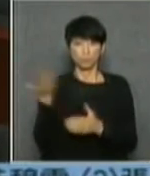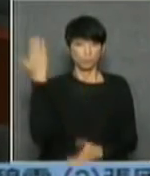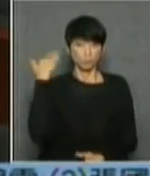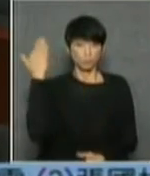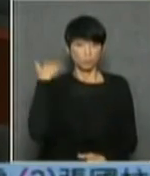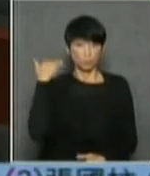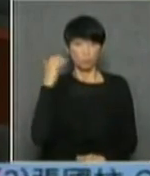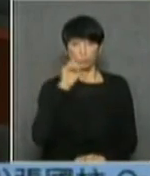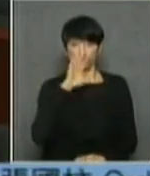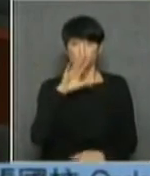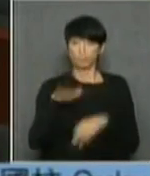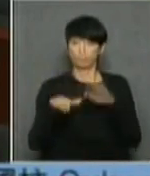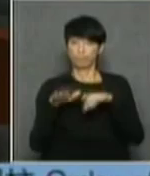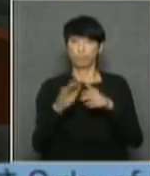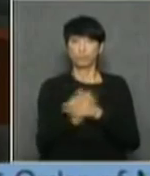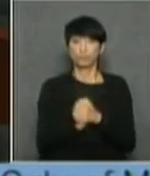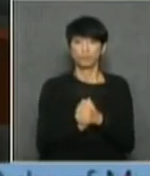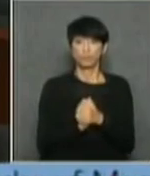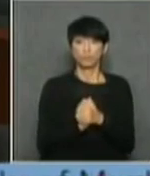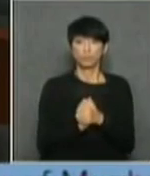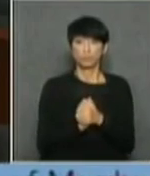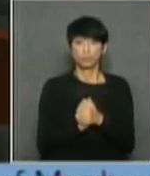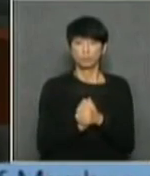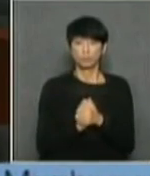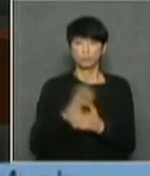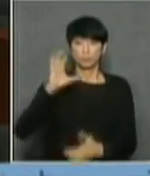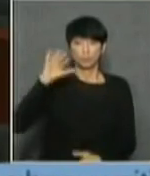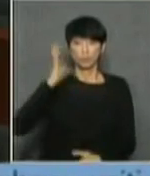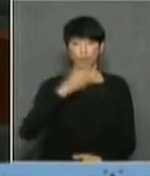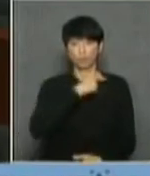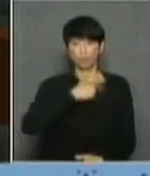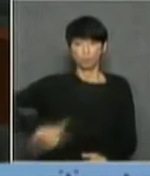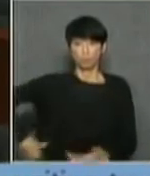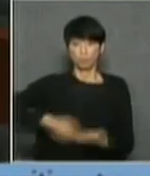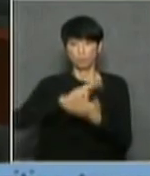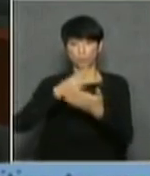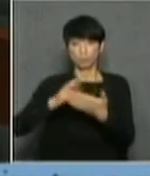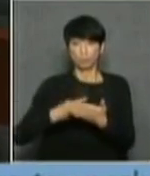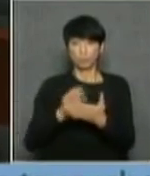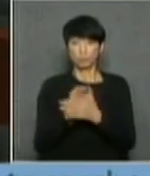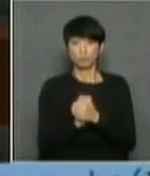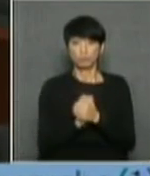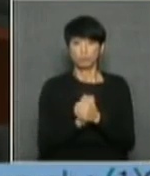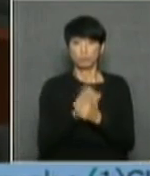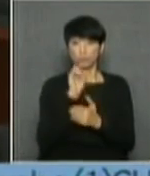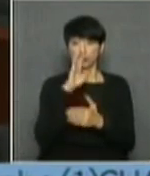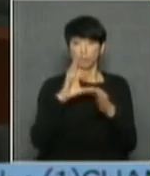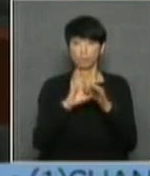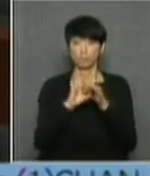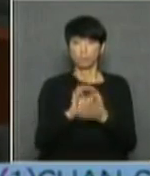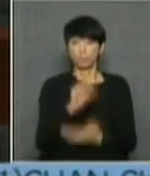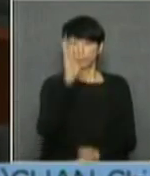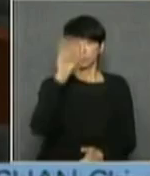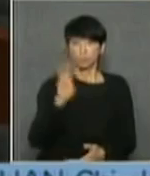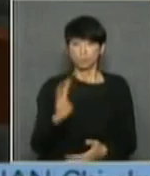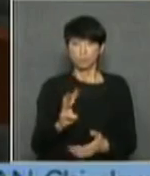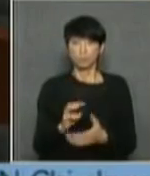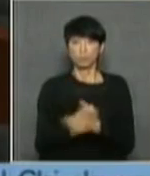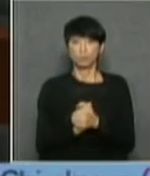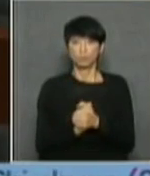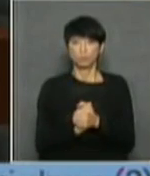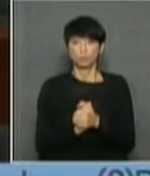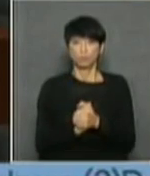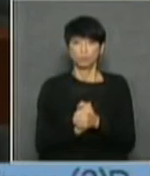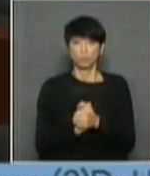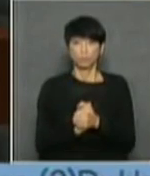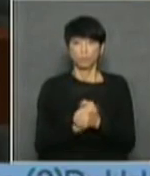出的是相類似的。而當中呢，黃碧雲議員的修正案呢是提及了食水供應系統的如果